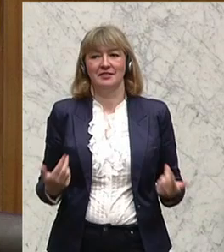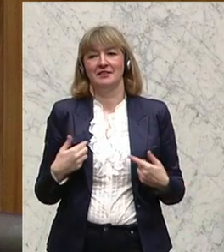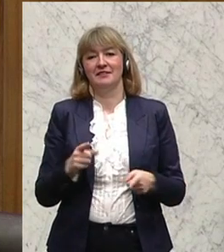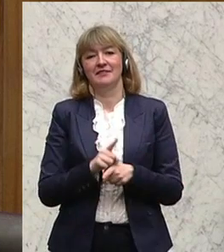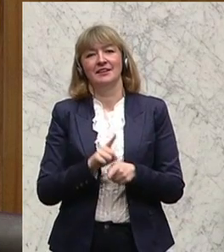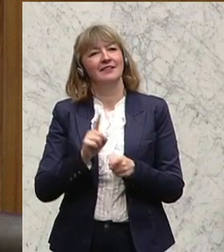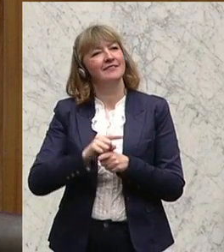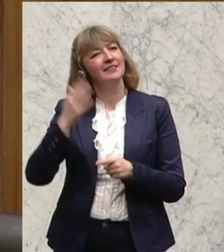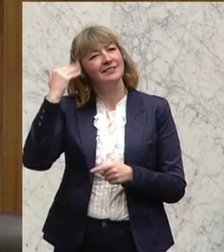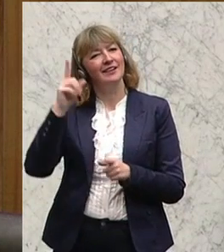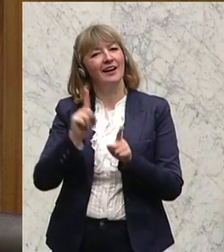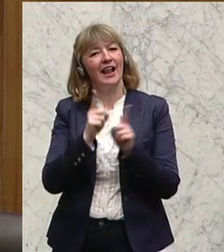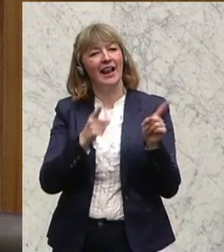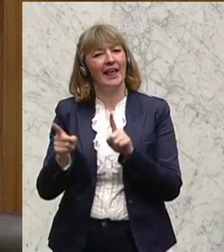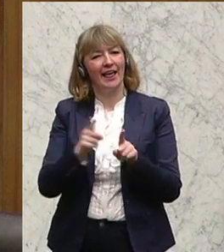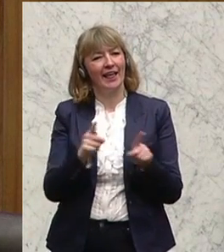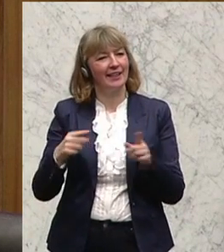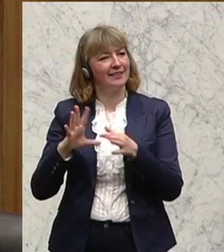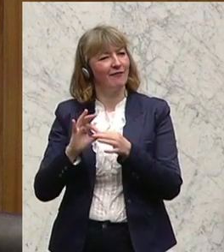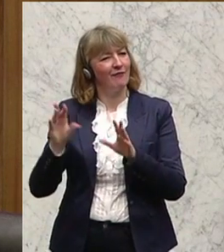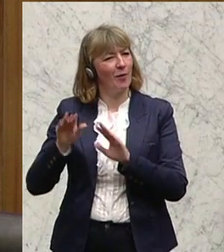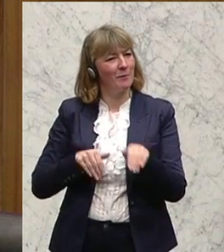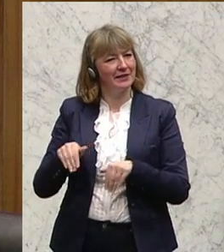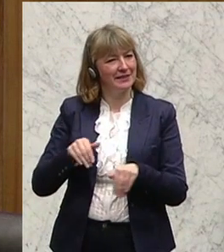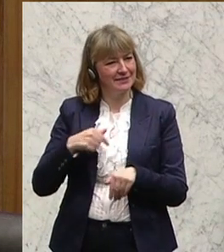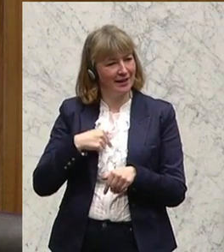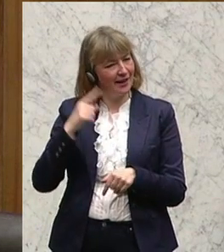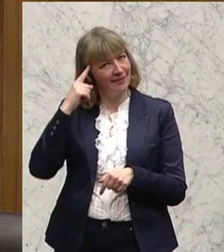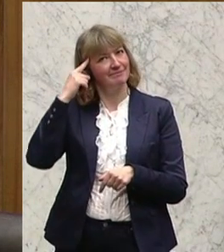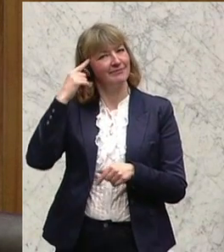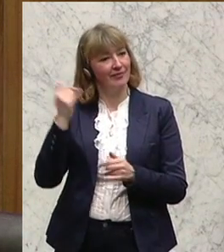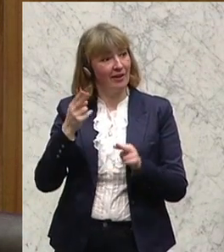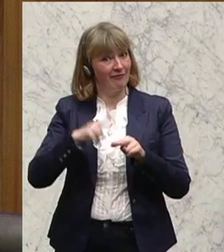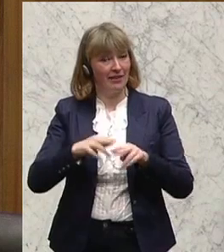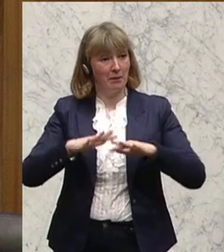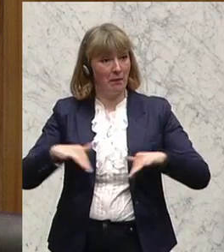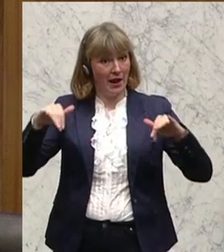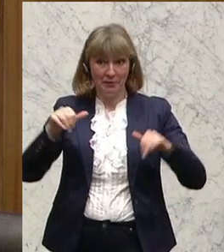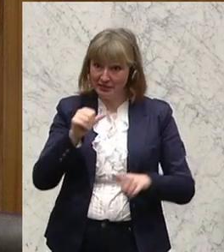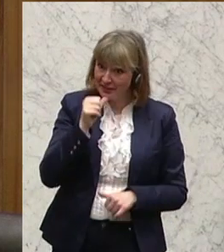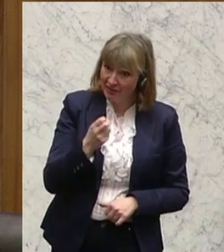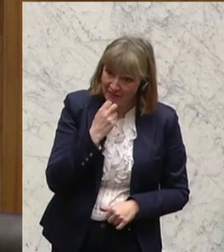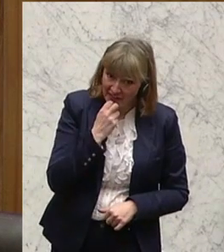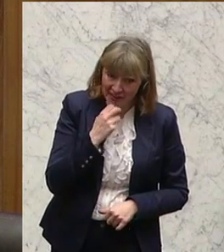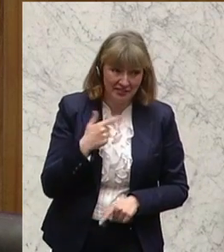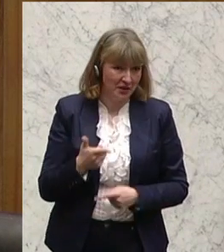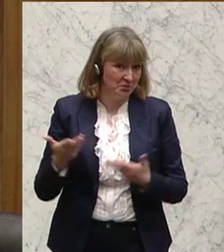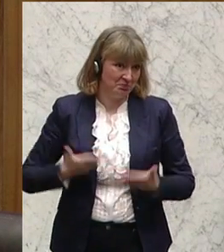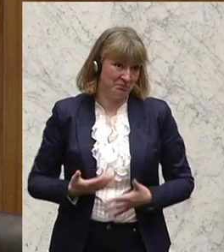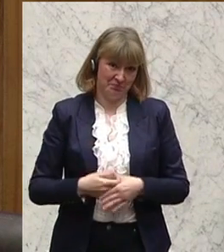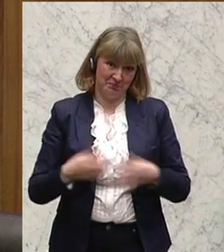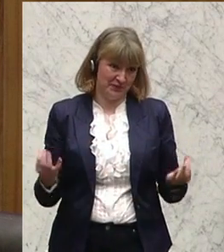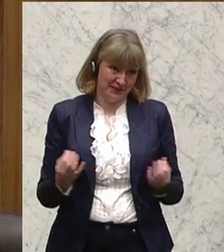altes, bekanntes Wiener Lied, das Lied des Ministers. Wenn das Parlament nicht will, nutzt es gar